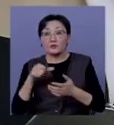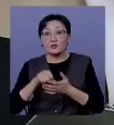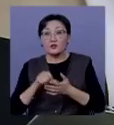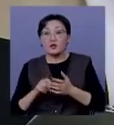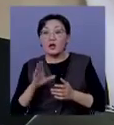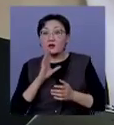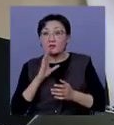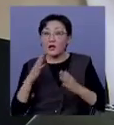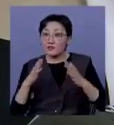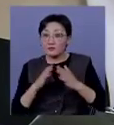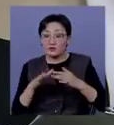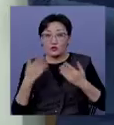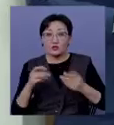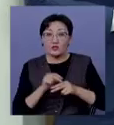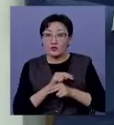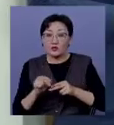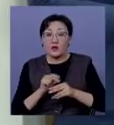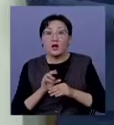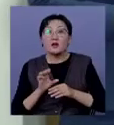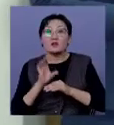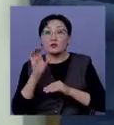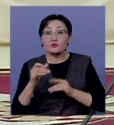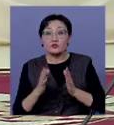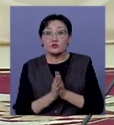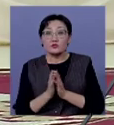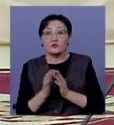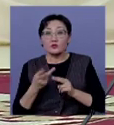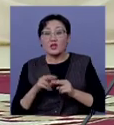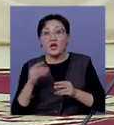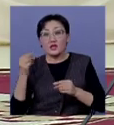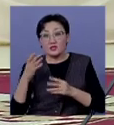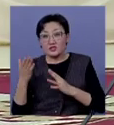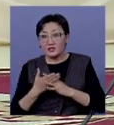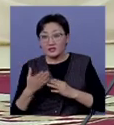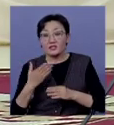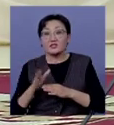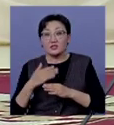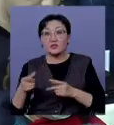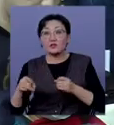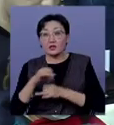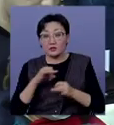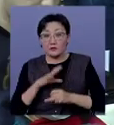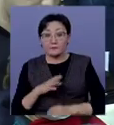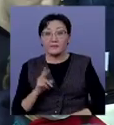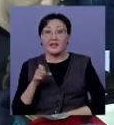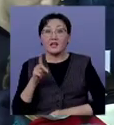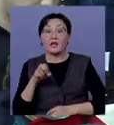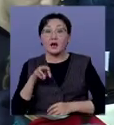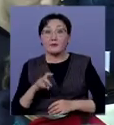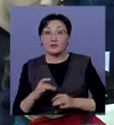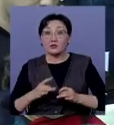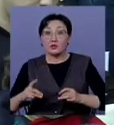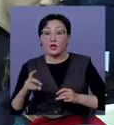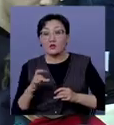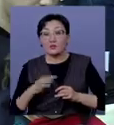қыздар баспана жоқтығы мен сауықтыруға жіберуді сұрады. Сондай-ақ жеңілдетілген несие жайлы да әңгіме қозғалды. Қалқаманда, Наурызбай